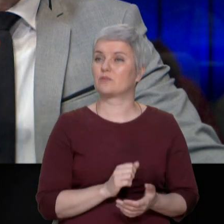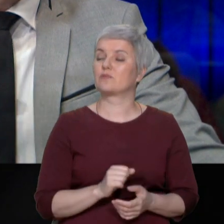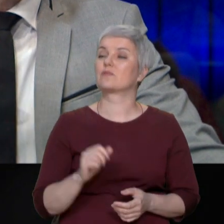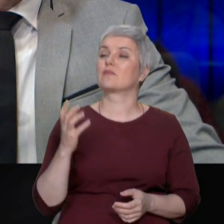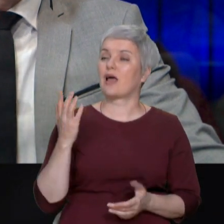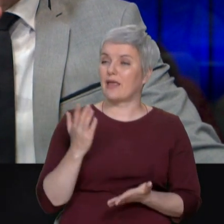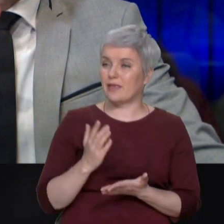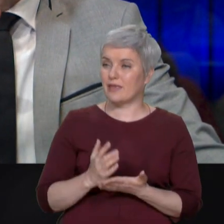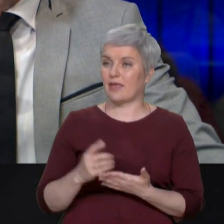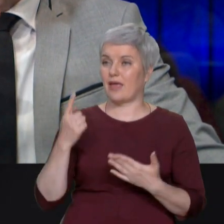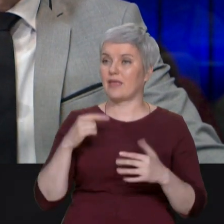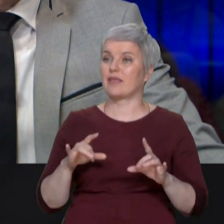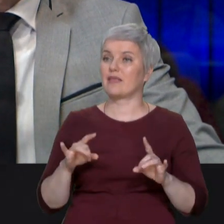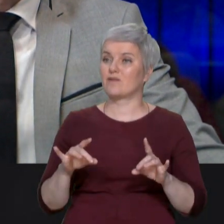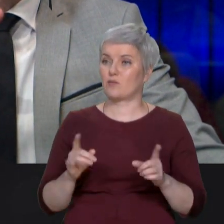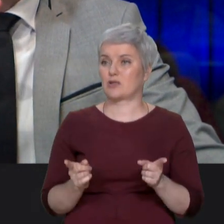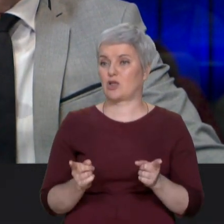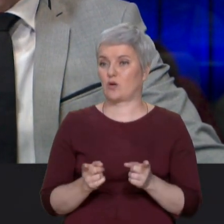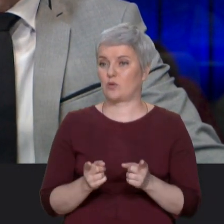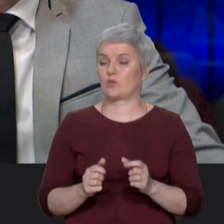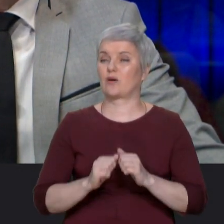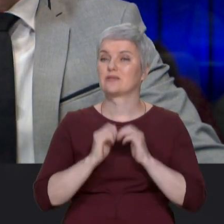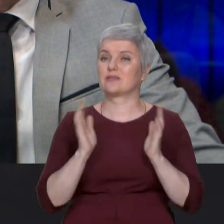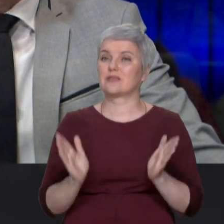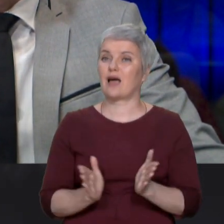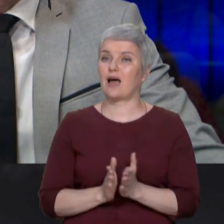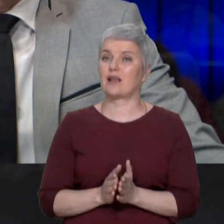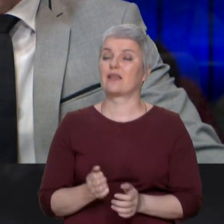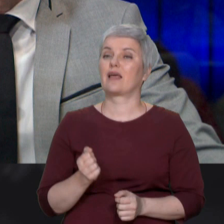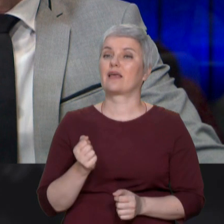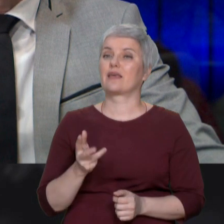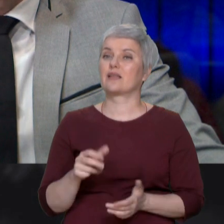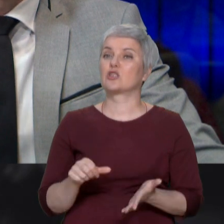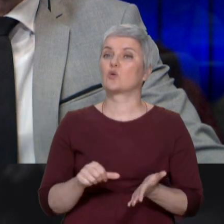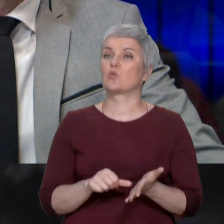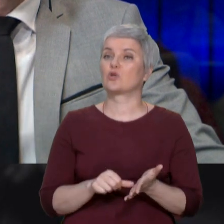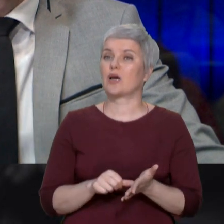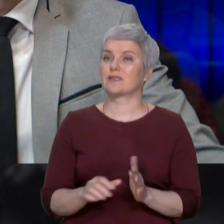має бути з ними навіки. Є інформація, коротко, якщо можна, загальна кількість учасників акції по всьому світу?